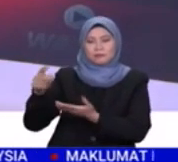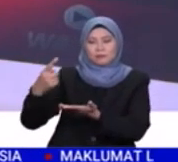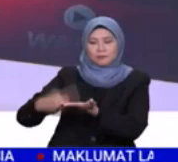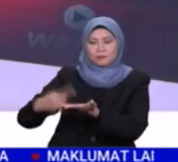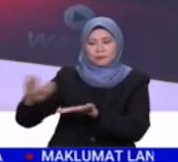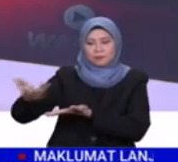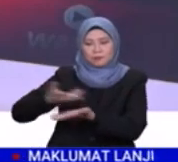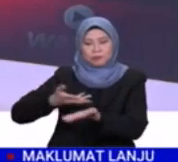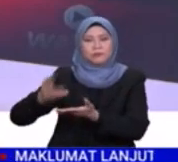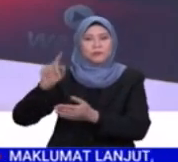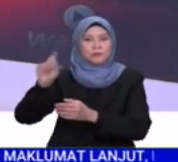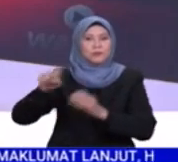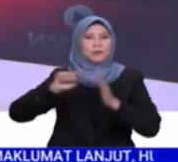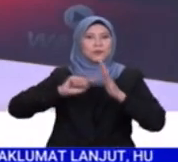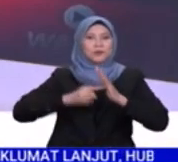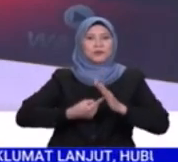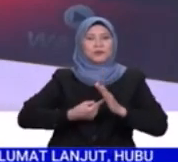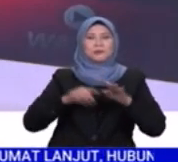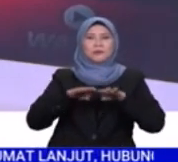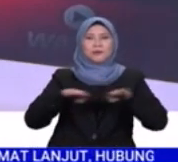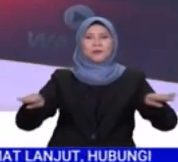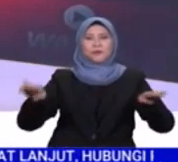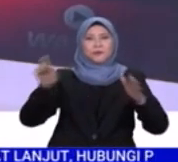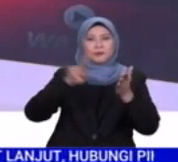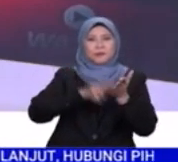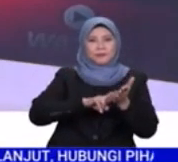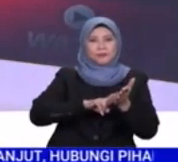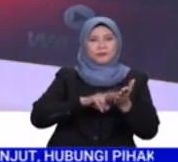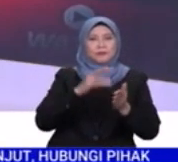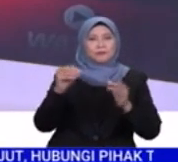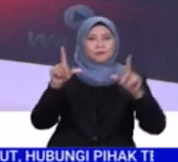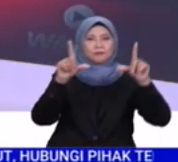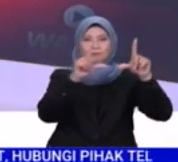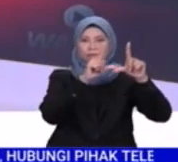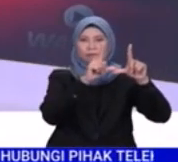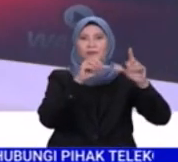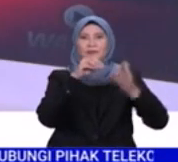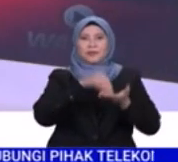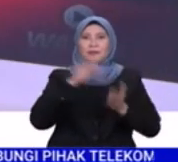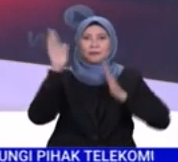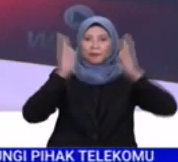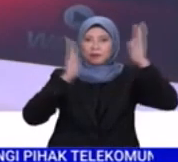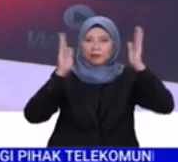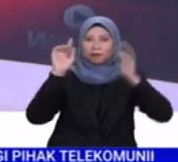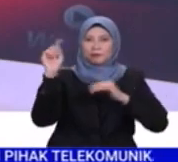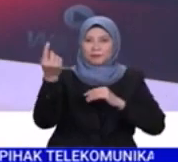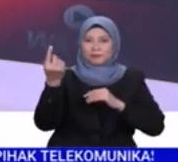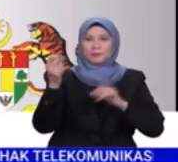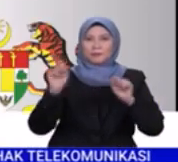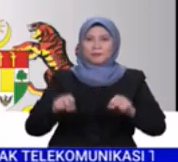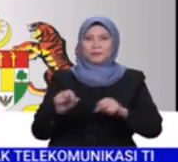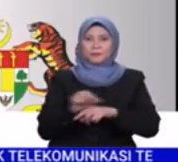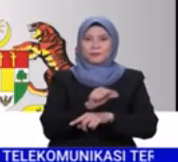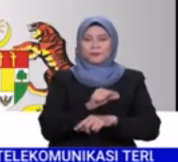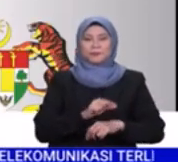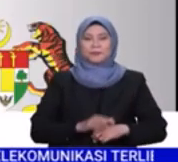ada hanya boleh di kuasa terhadap plafon pendaftar dan dilisensikan di Malaysia saja